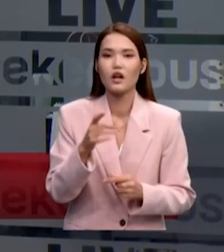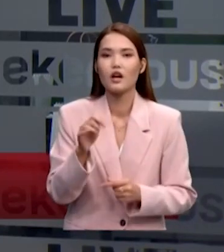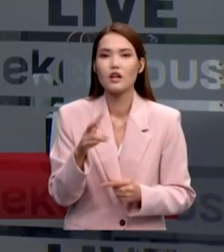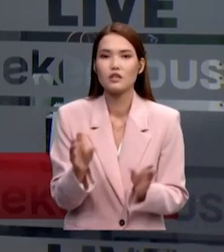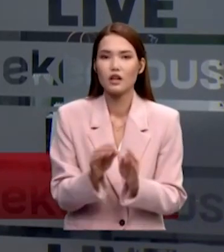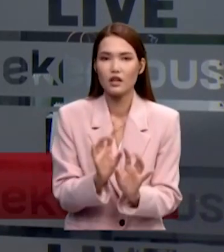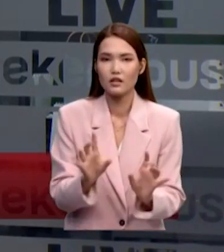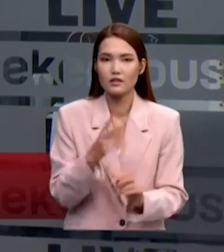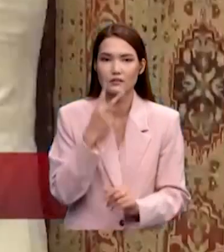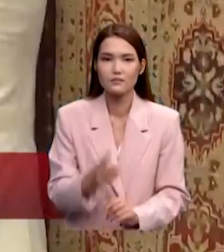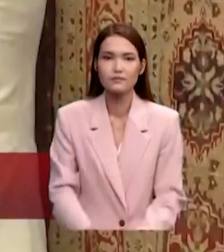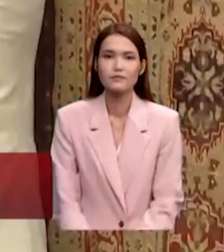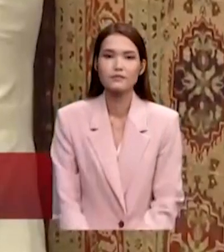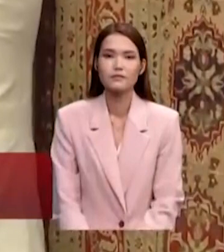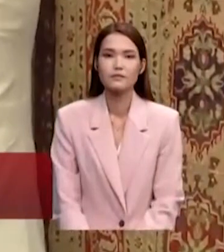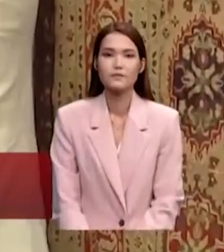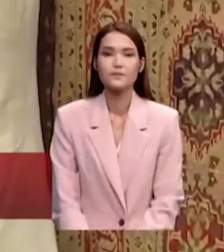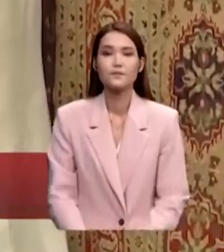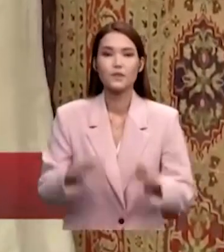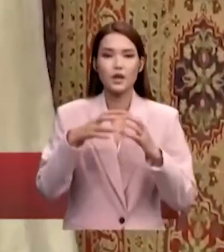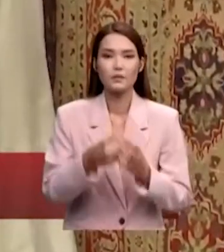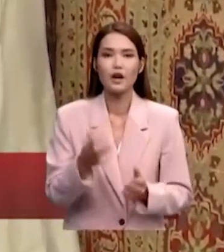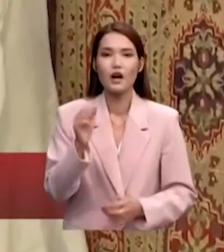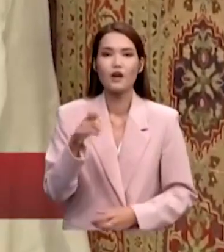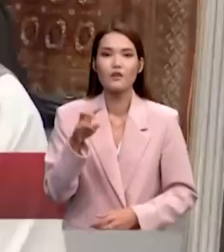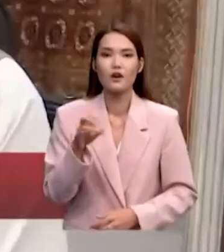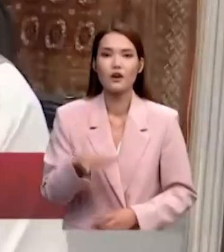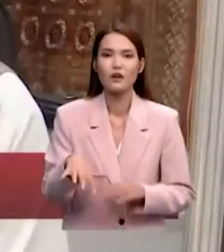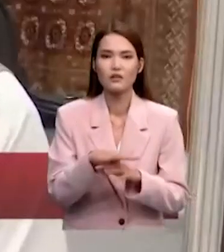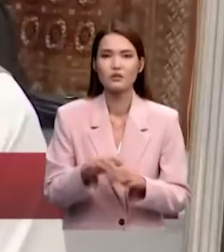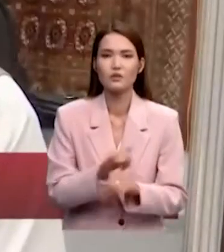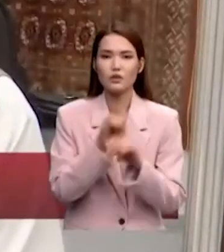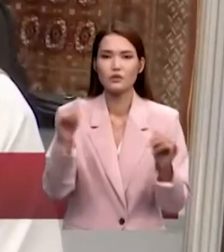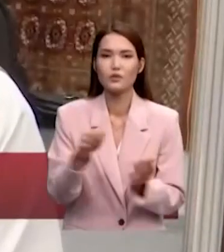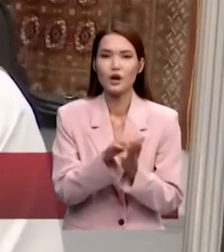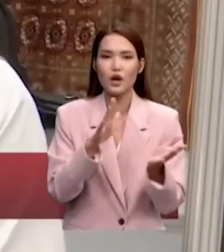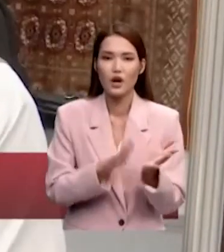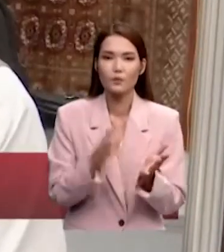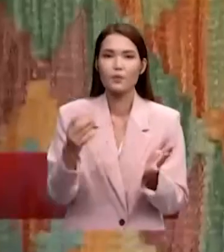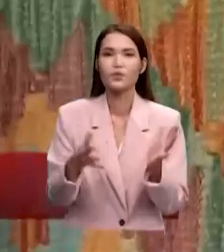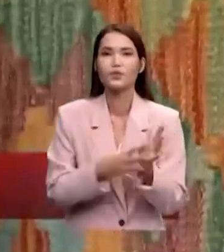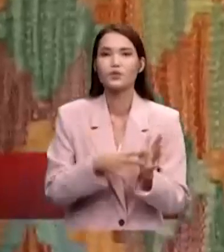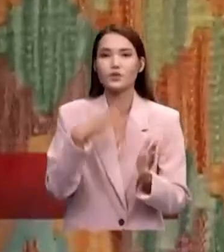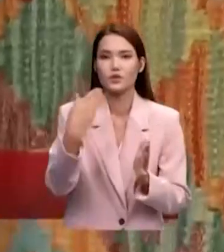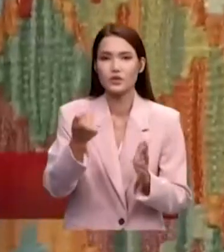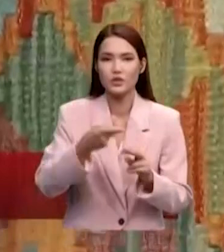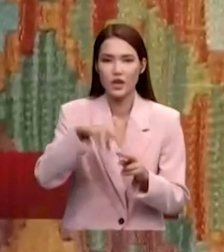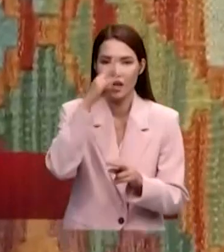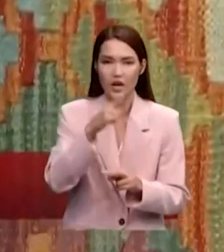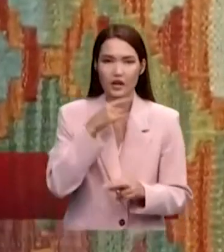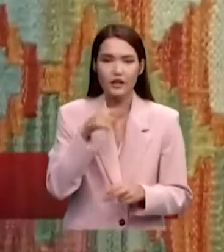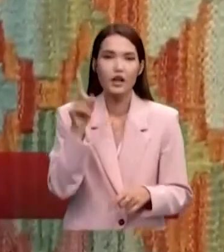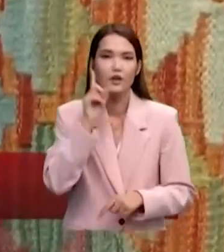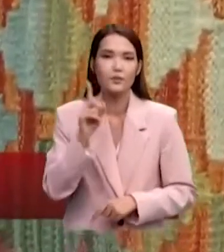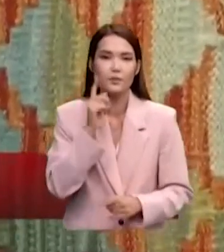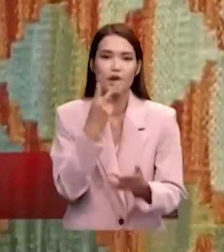Марабаева. Мировые производители афганских ковров планируют увеличить поставку своих изделий, сотканных вручную, в Казахстан. Пока же их